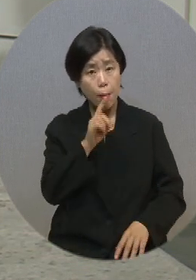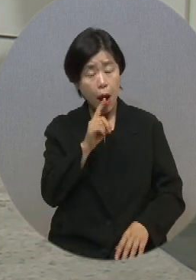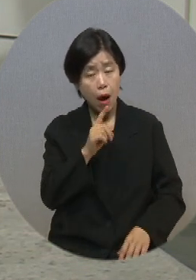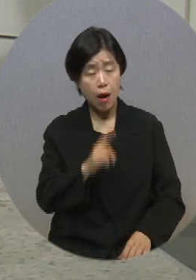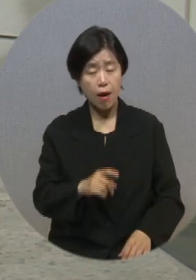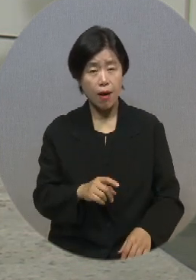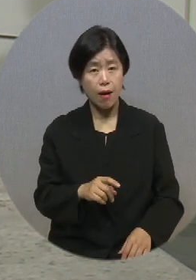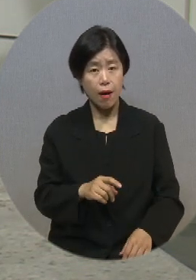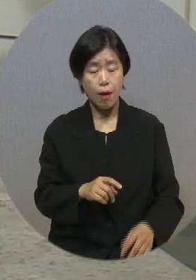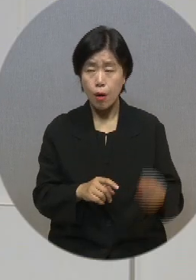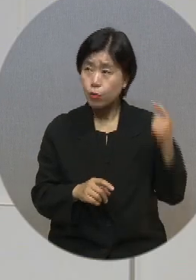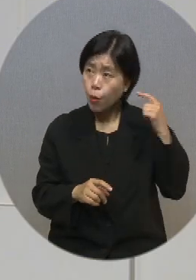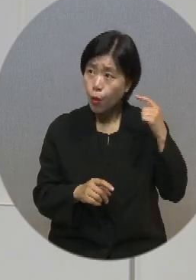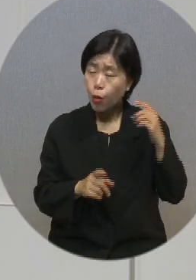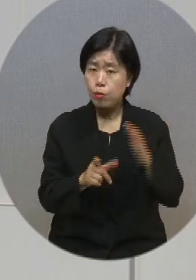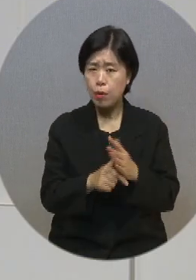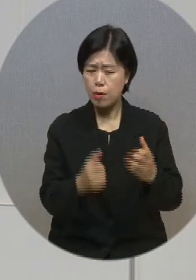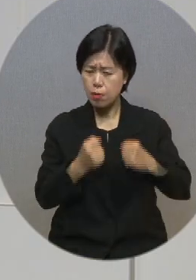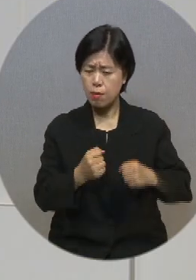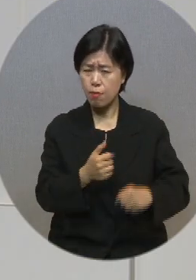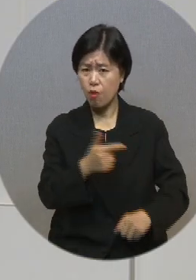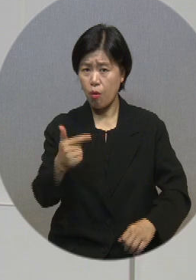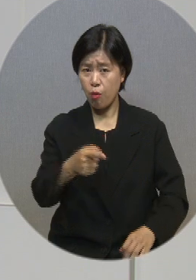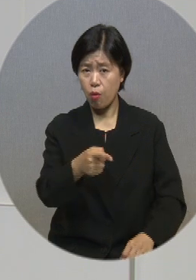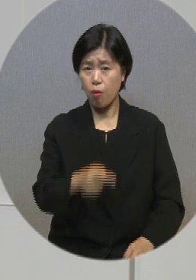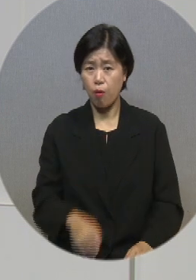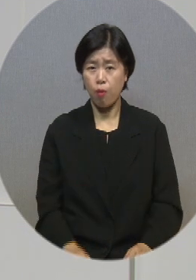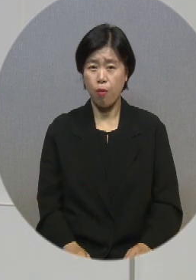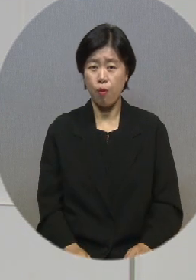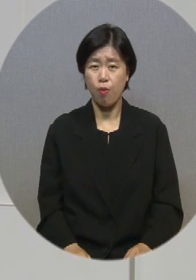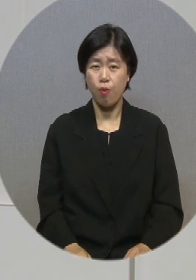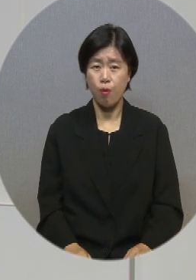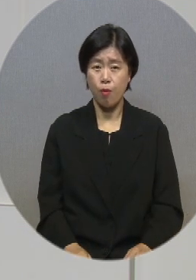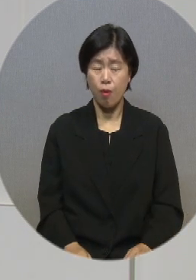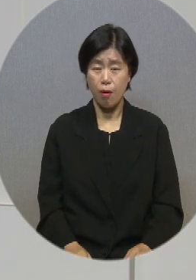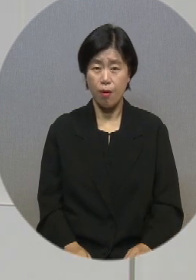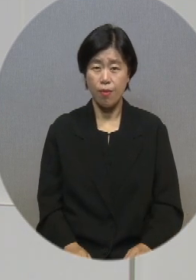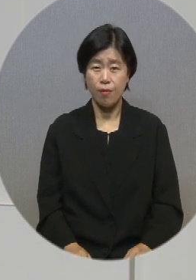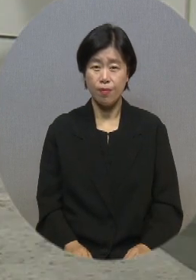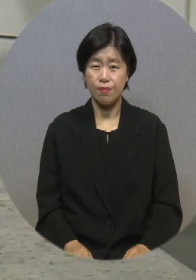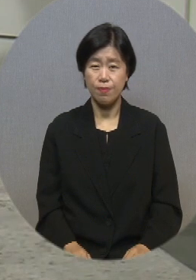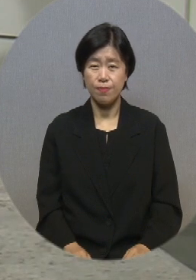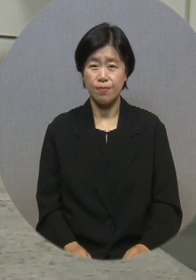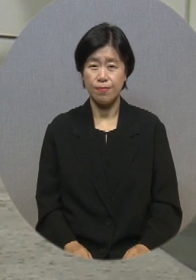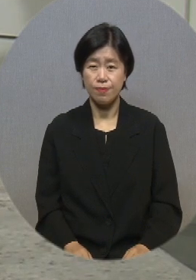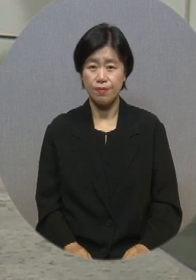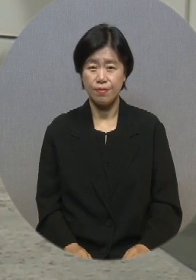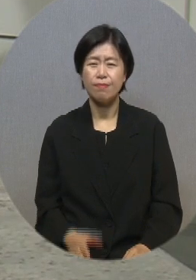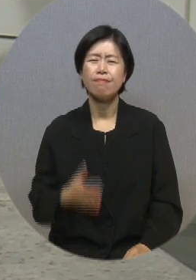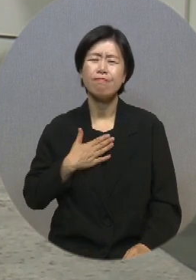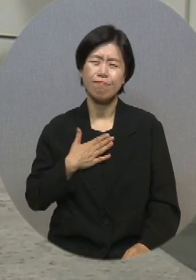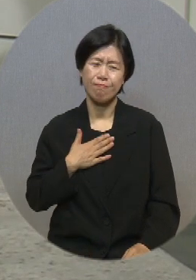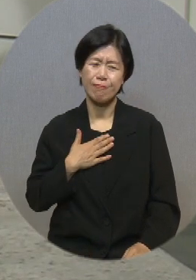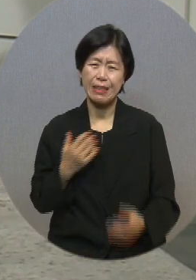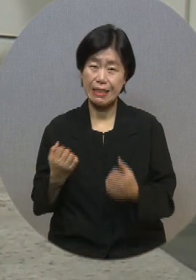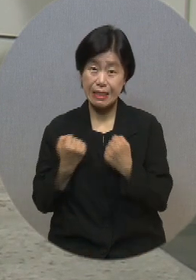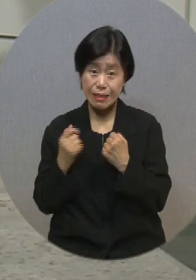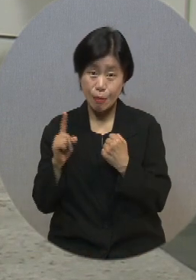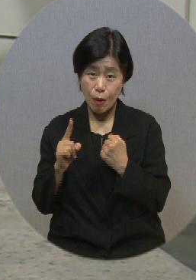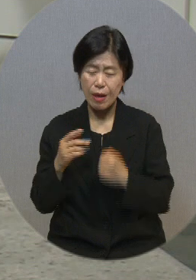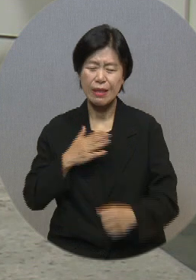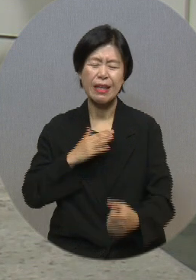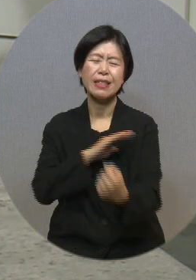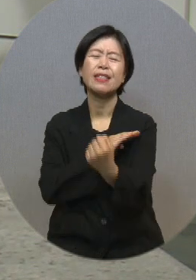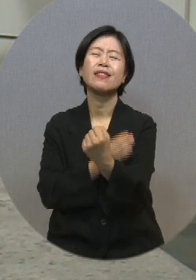힘이 크신 것 같은데요? 힘이 넘치세요, 힘이 목소리에. 이렇게 말씀하시는 아, 힘이 제가 할 수 있는